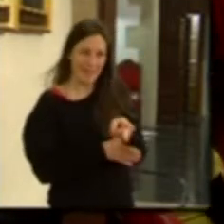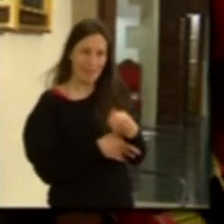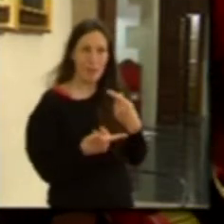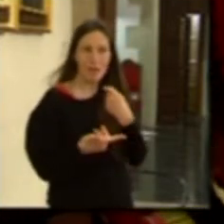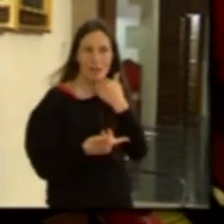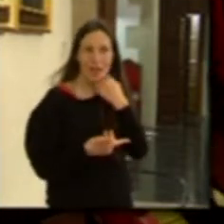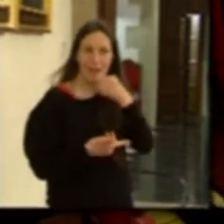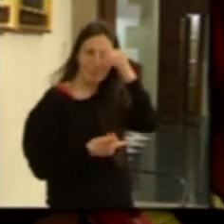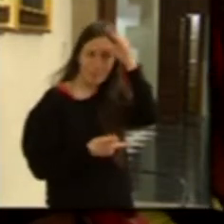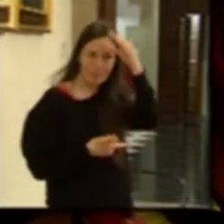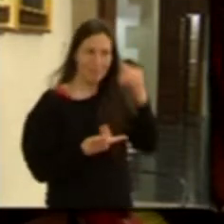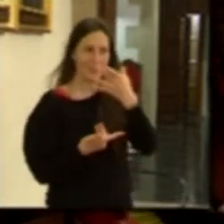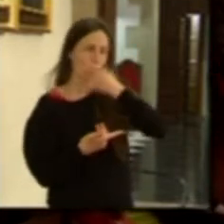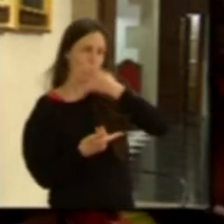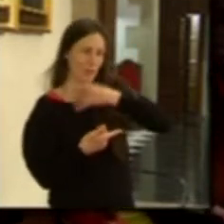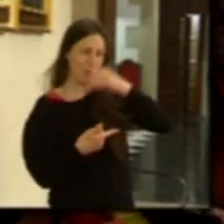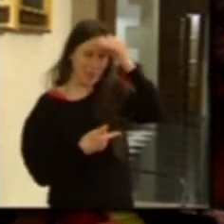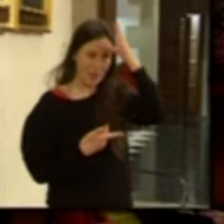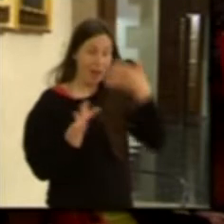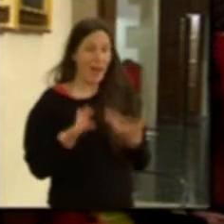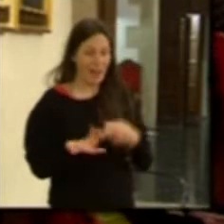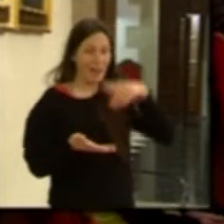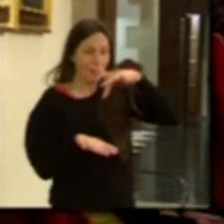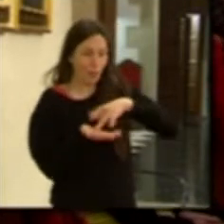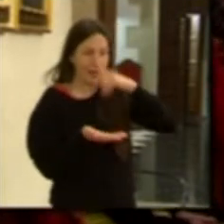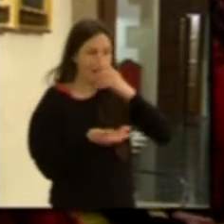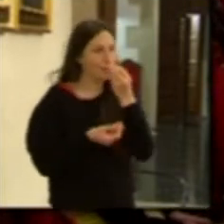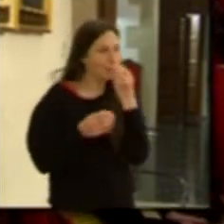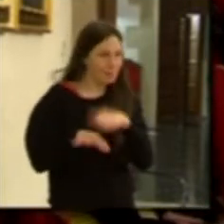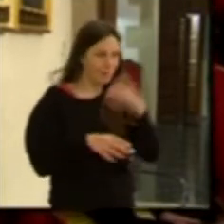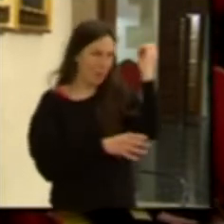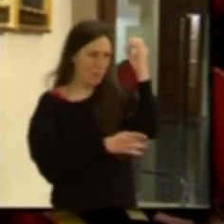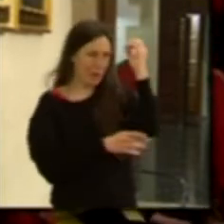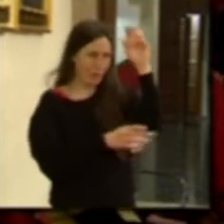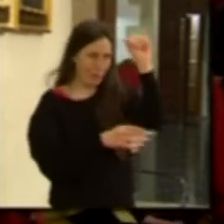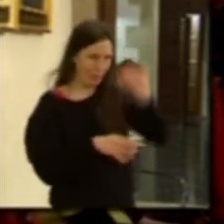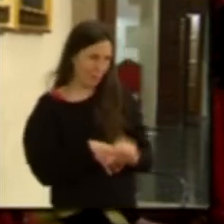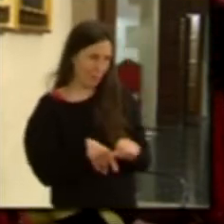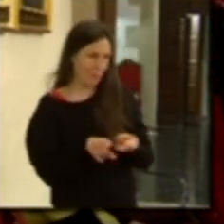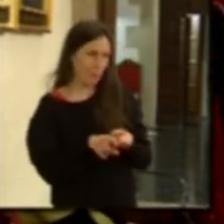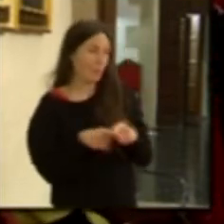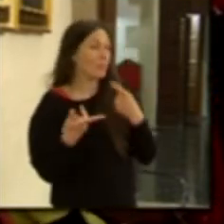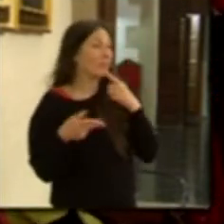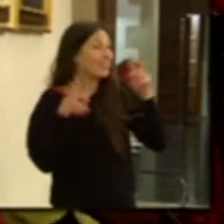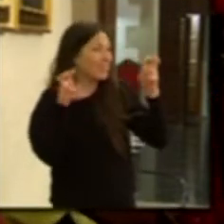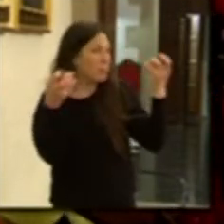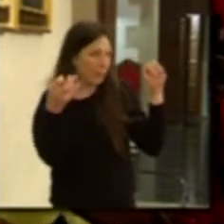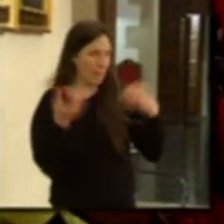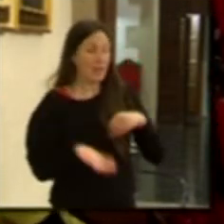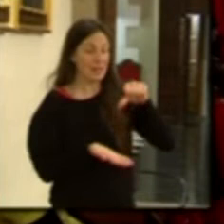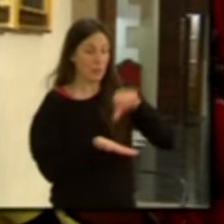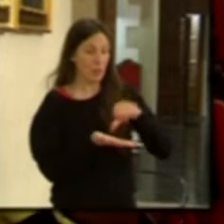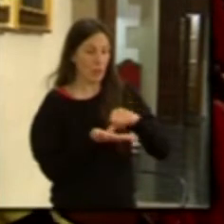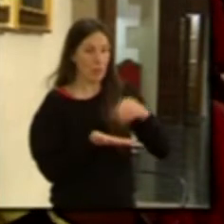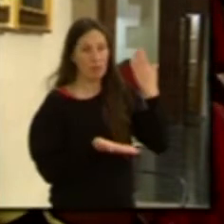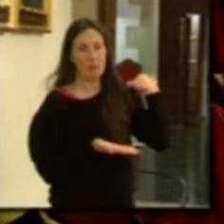coneixement, perquè ens pronuncia aquest any sí el pregó del Mercat del Ram, que s'anomena Ciutats del passat, del present i del